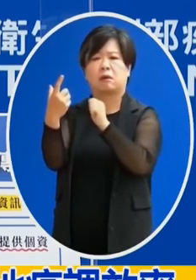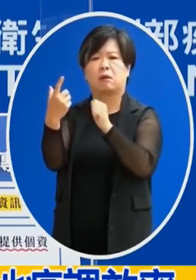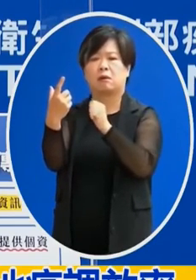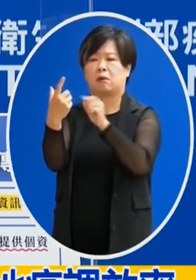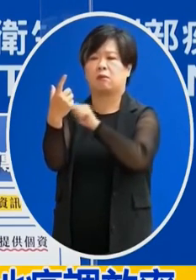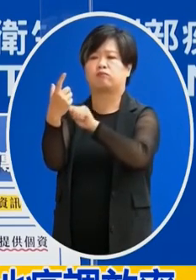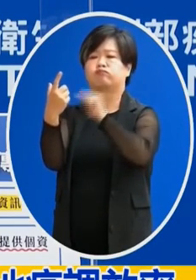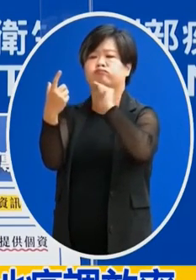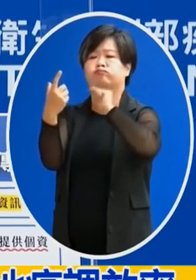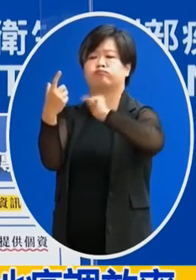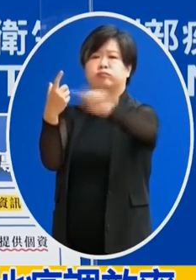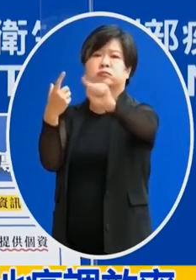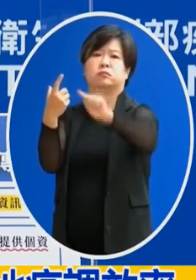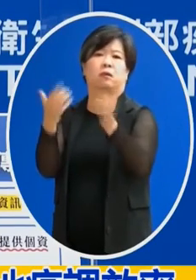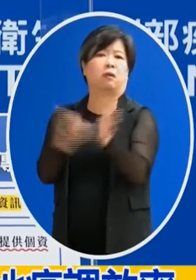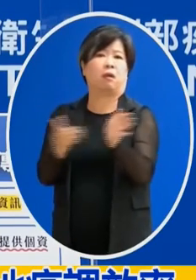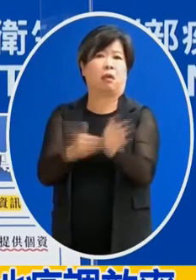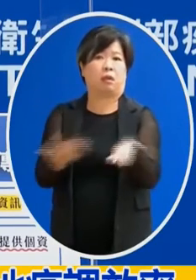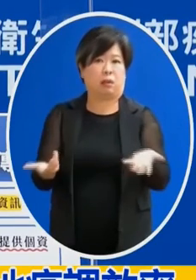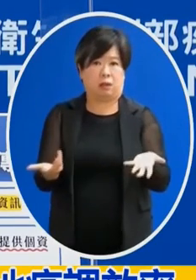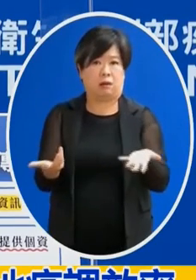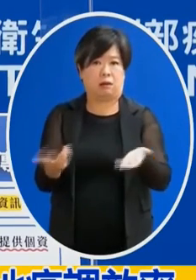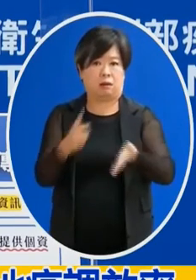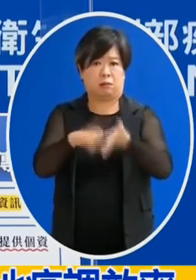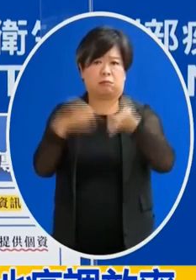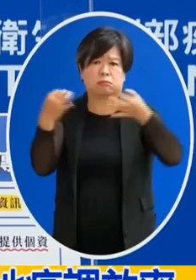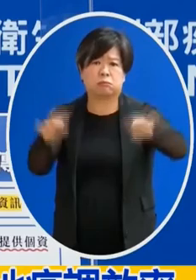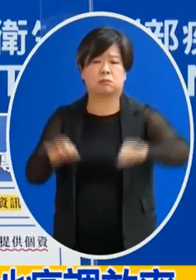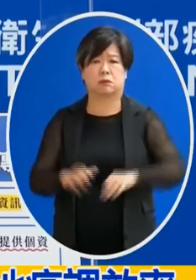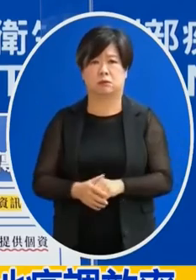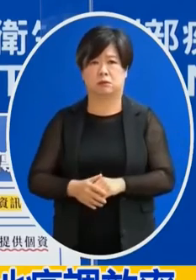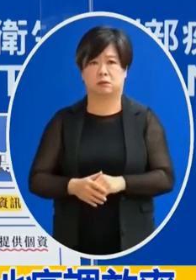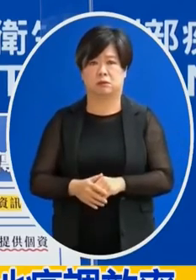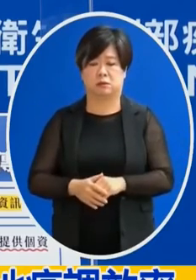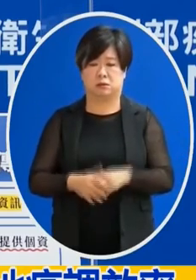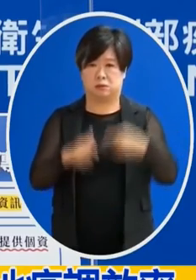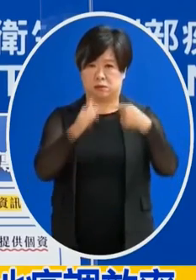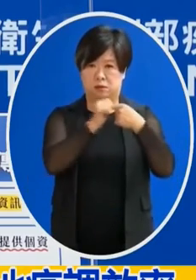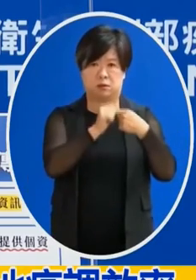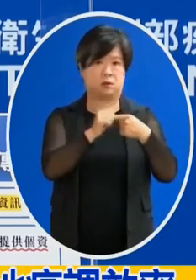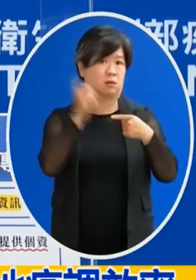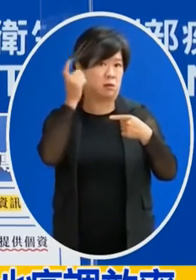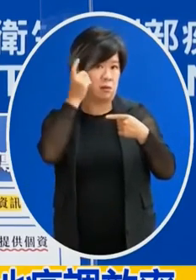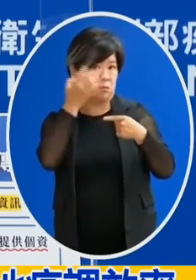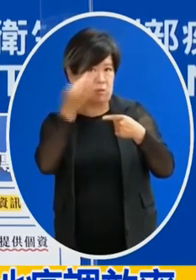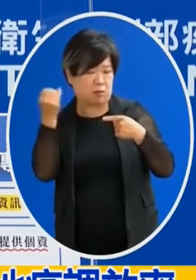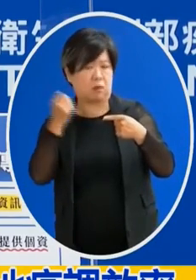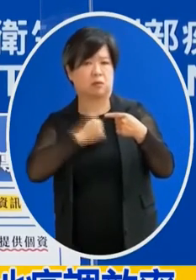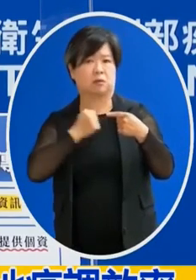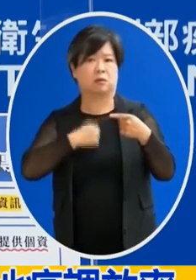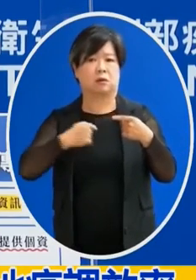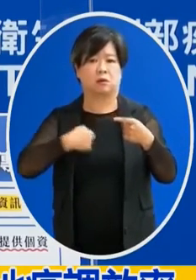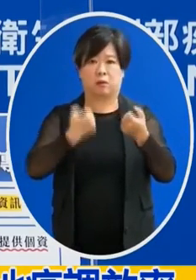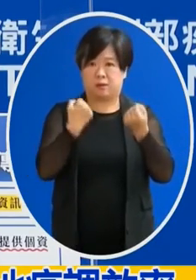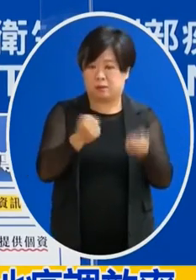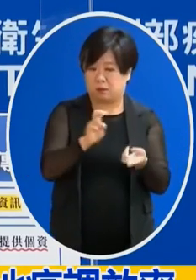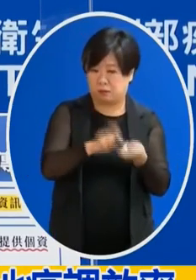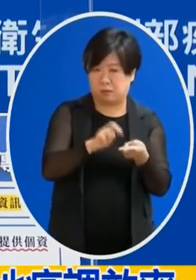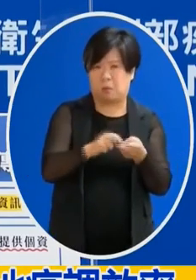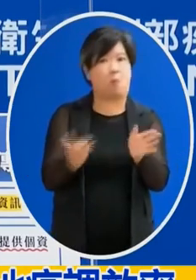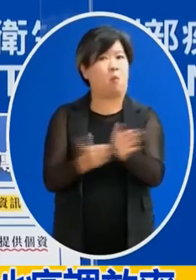传递回去，就只有做这个电话位置这样的一个记录哈，所